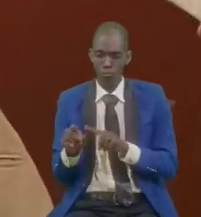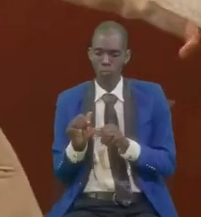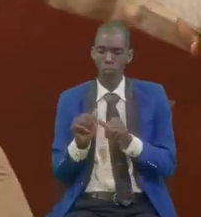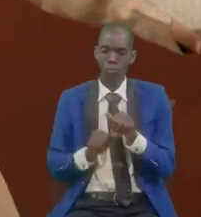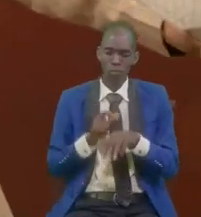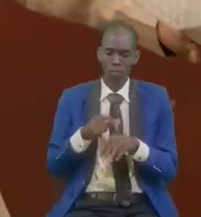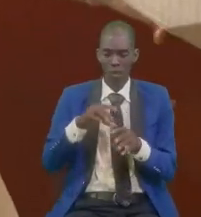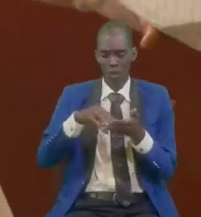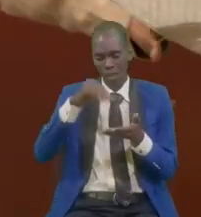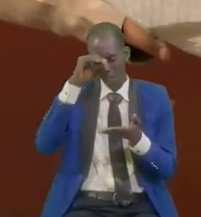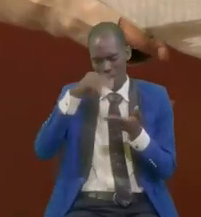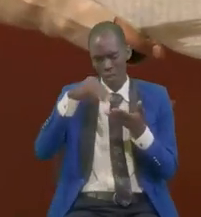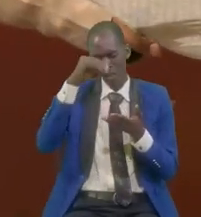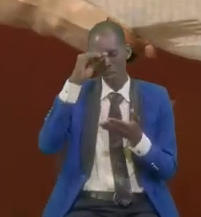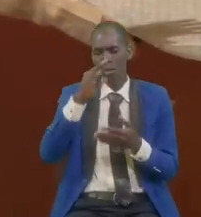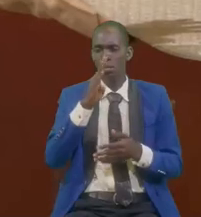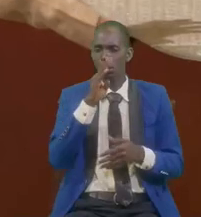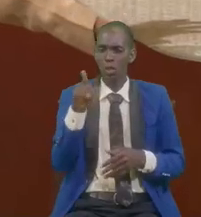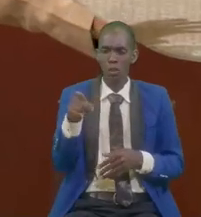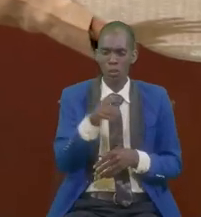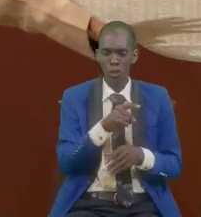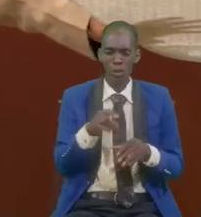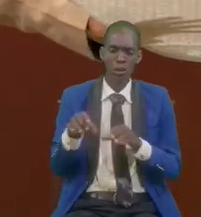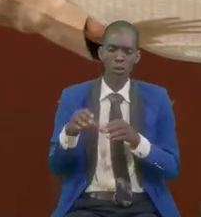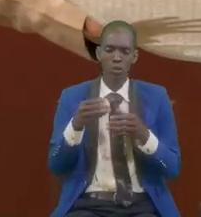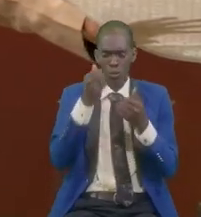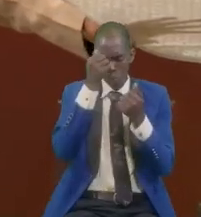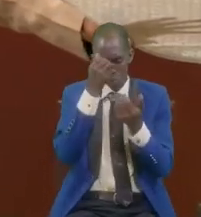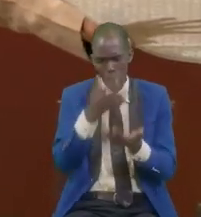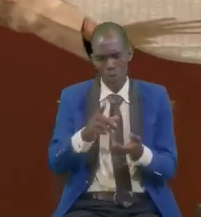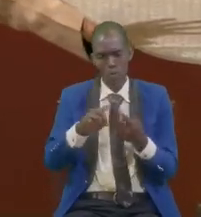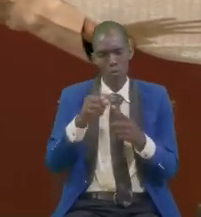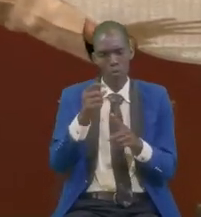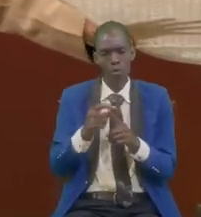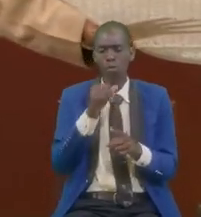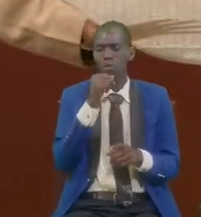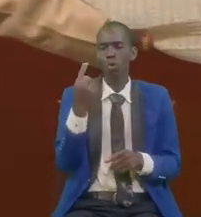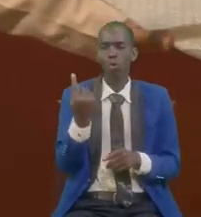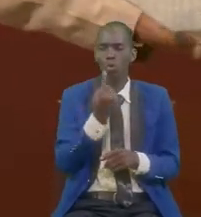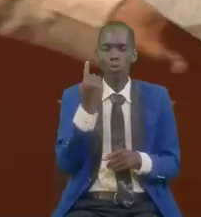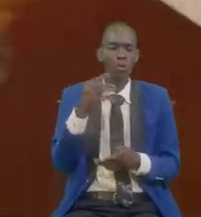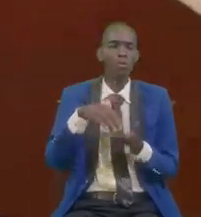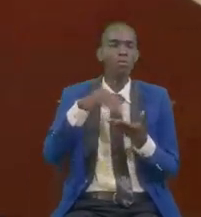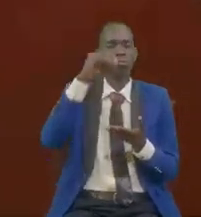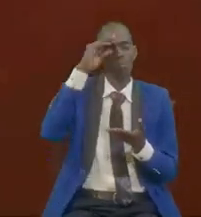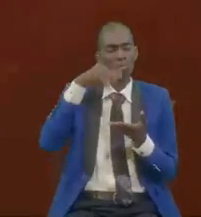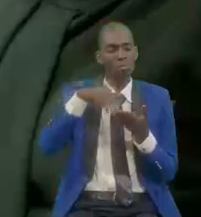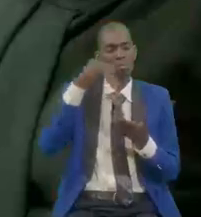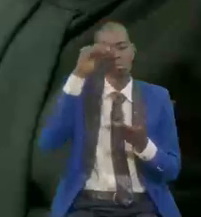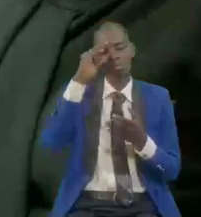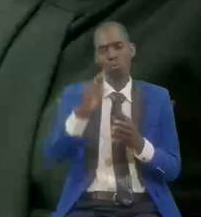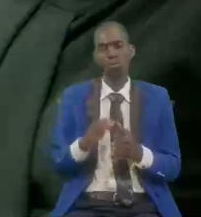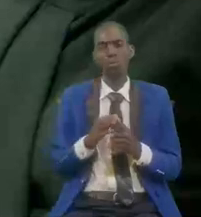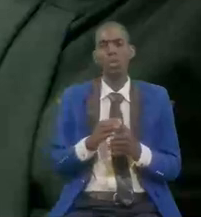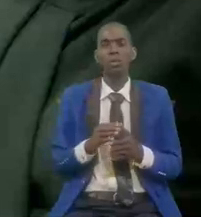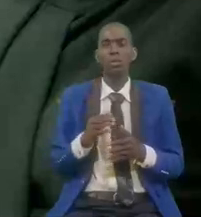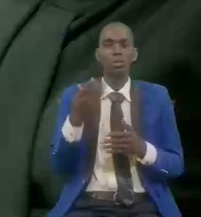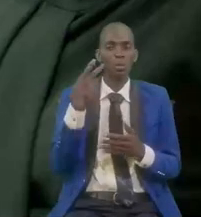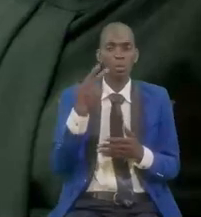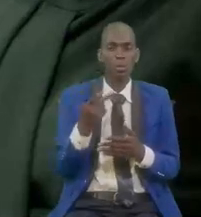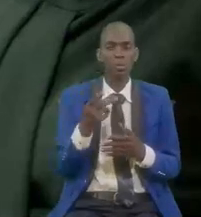entendent, qui écoutent, mais qui ne pratiquent pas. Mettez en pratique la parole et ne vous bornez pas à l'écouter seulement. Il y a des gens qui écoutent.